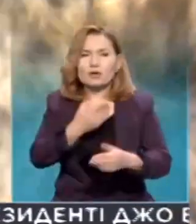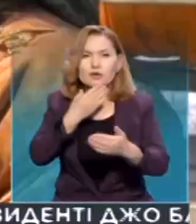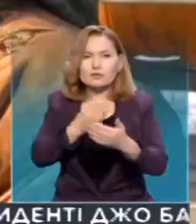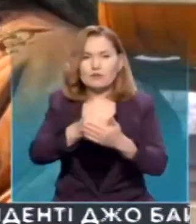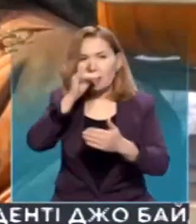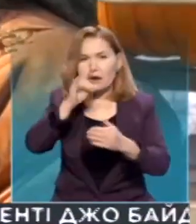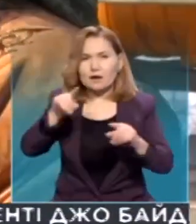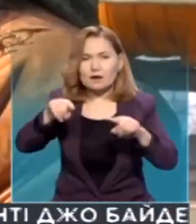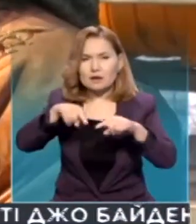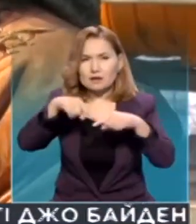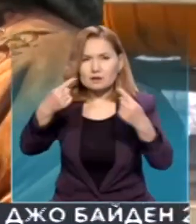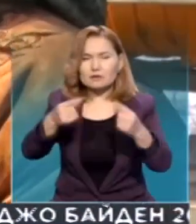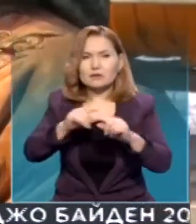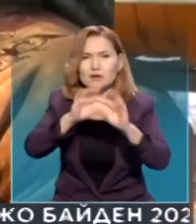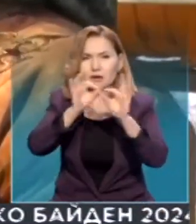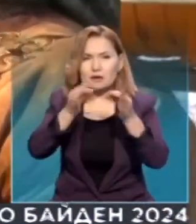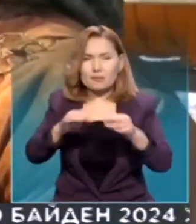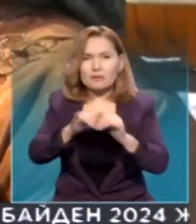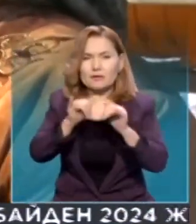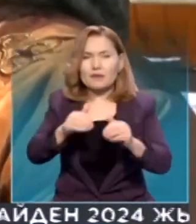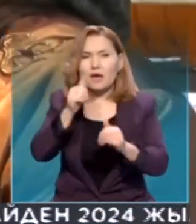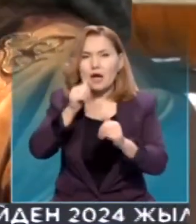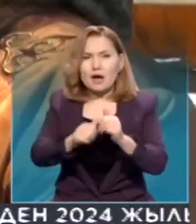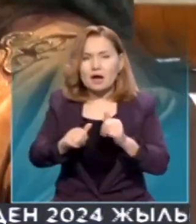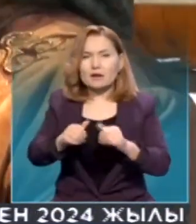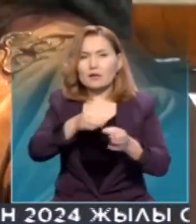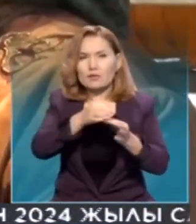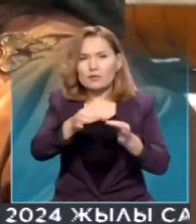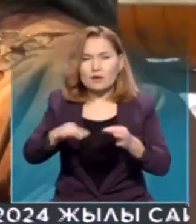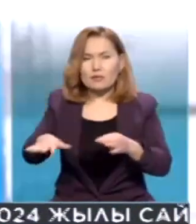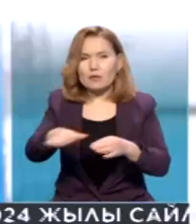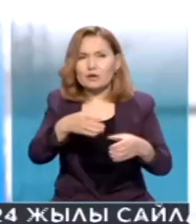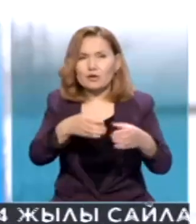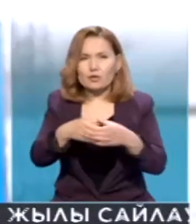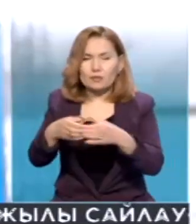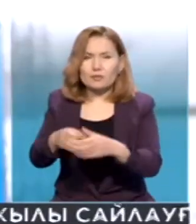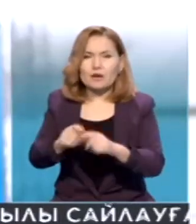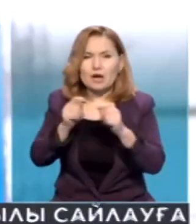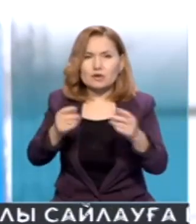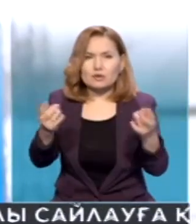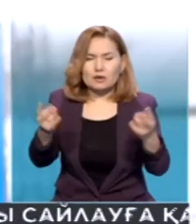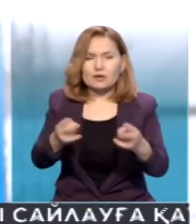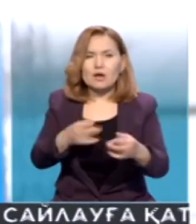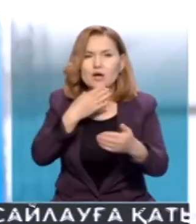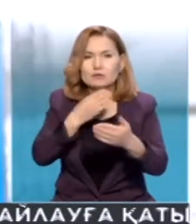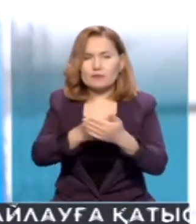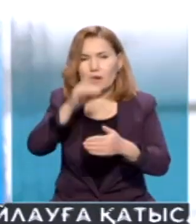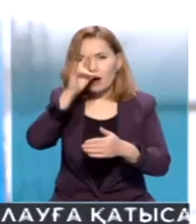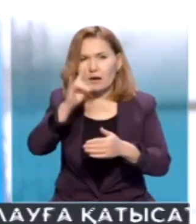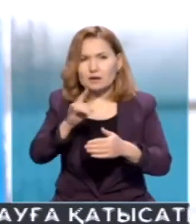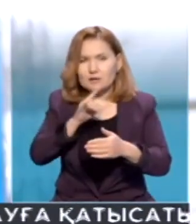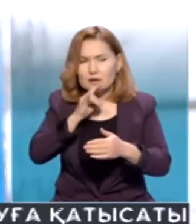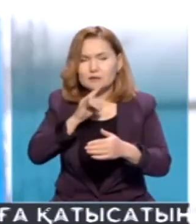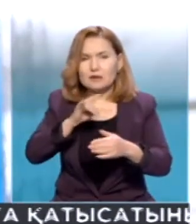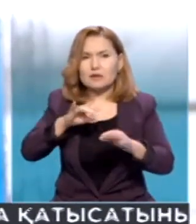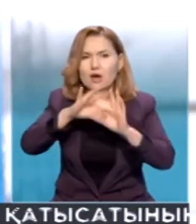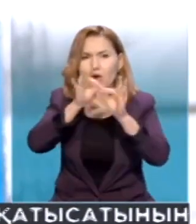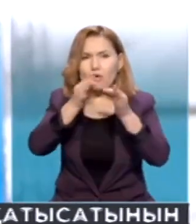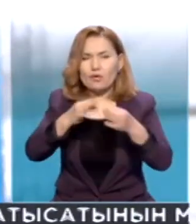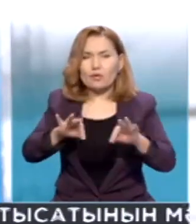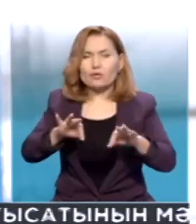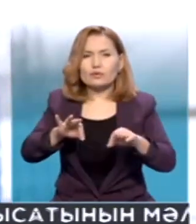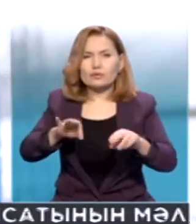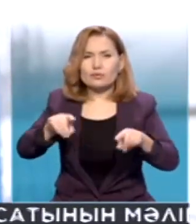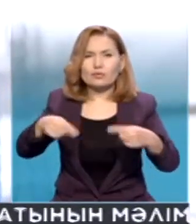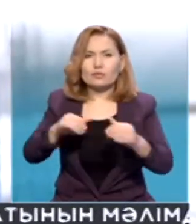алаңсыз айналысуы тиіс. Ол үшін әр өңірден салалық клубтар ашылуы керек. Өнерді өлтіру оңай.